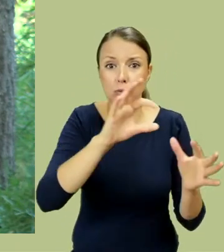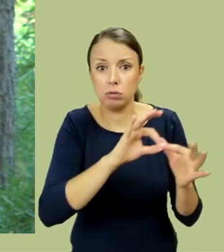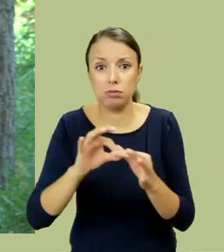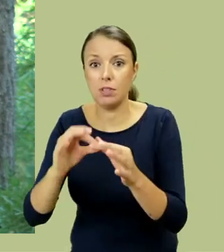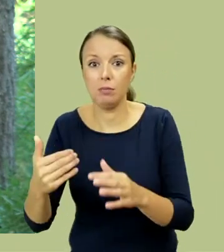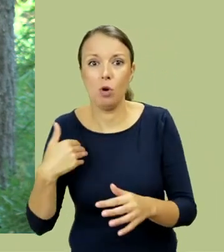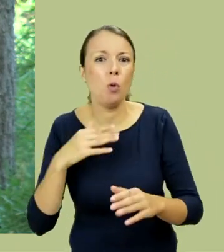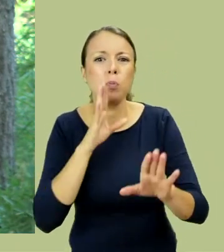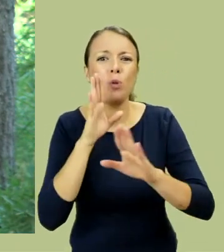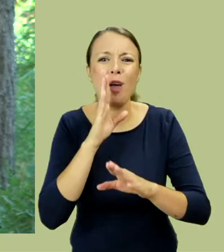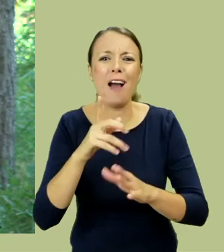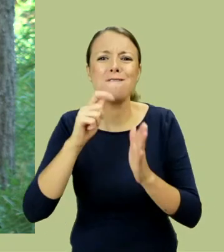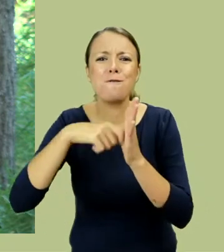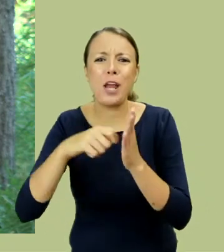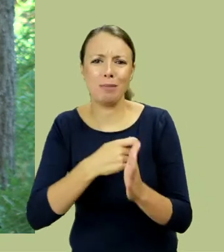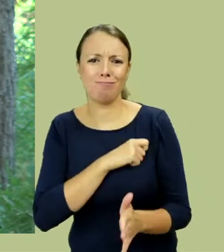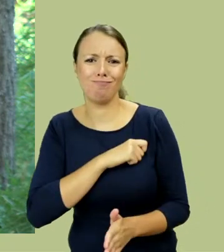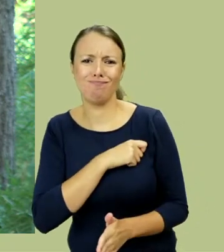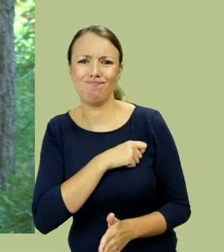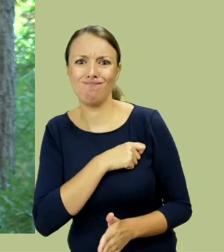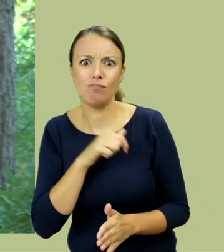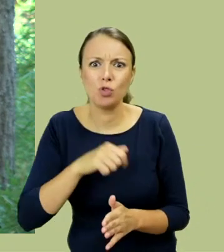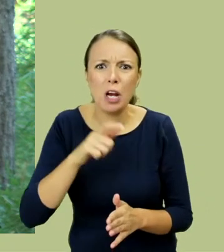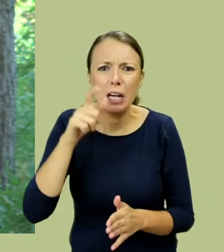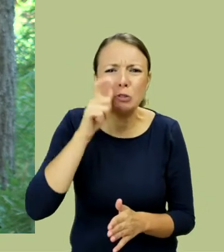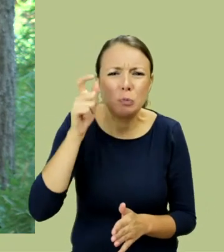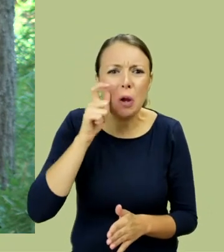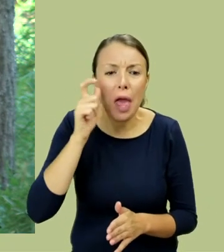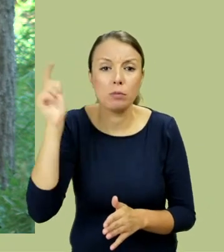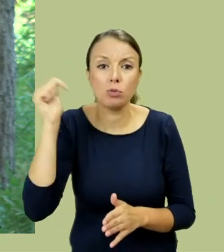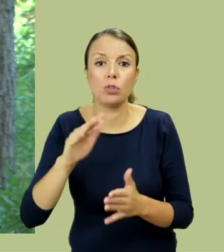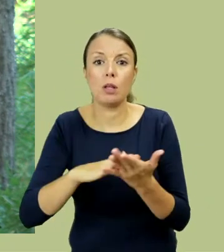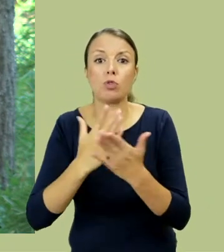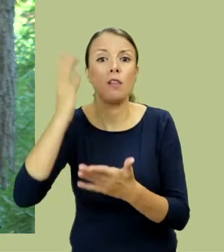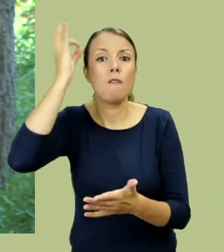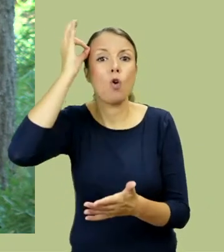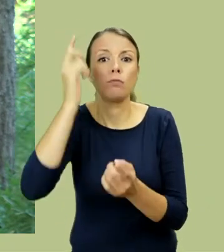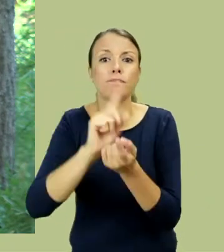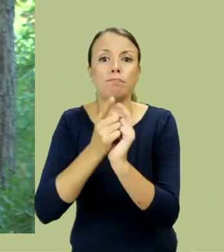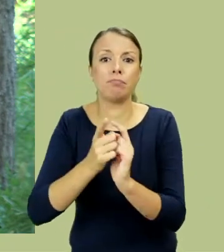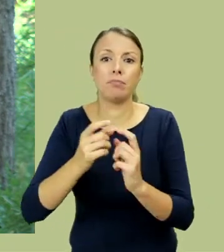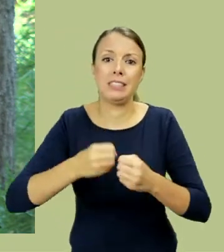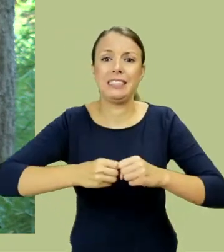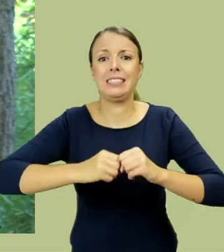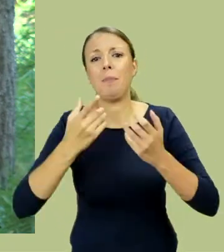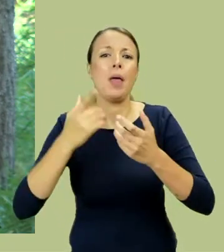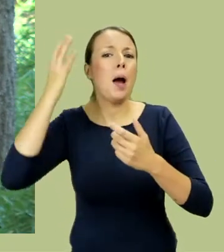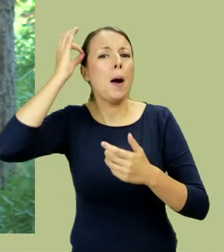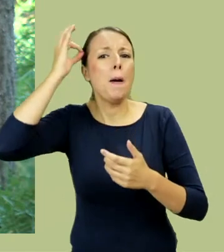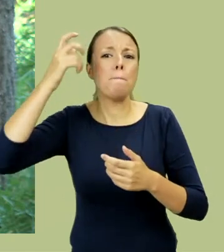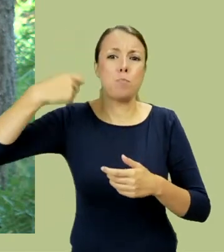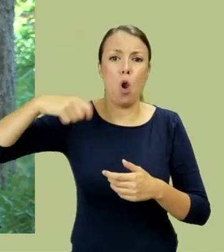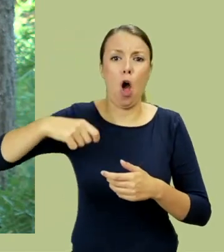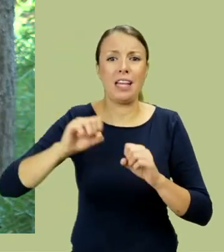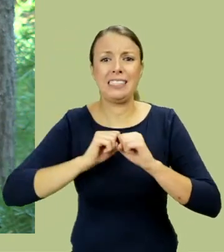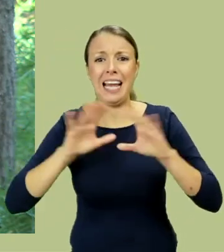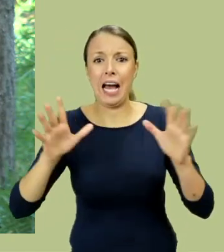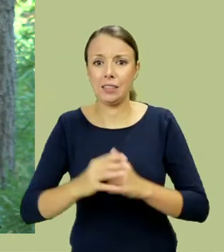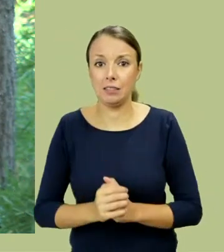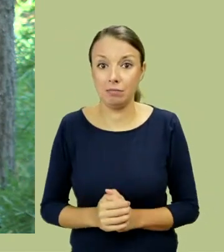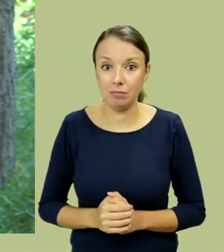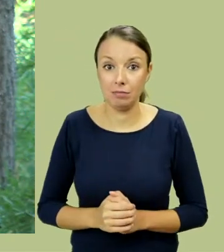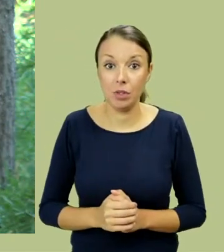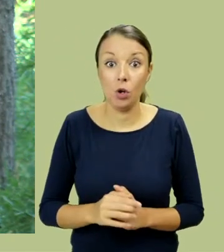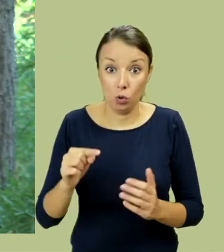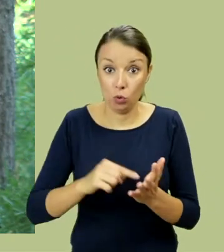filmie szpiegowskim rzeczywiście musiała na przykład przemalować włosy na jasny blond. To jest z kolei historia kosmetologii, bo